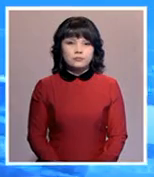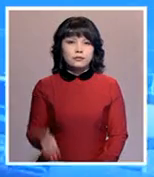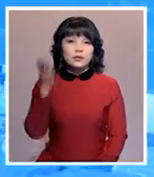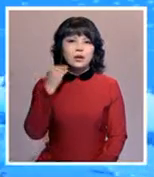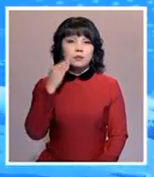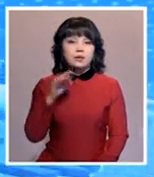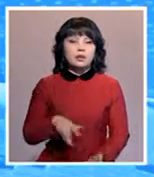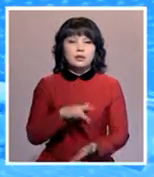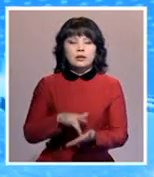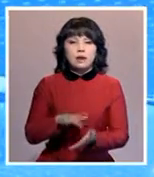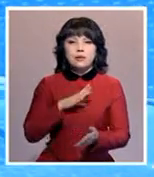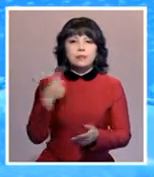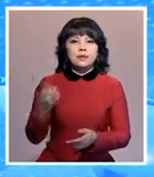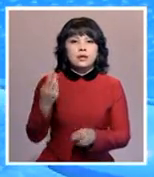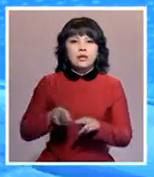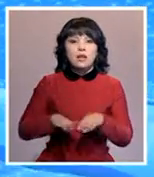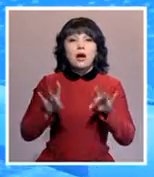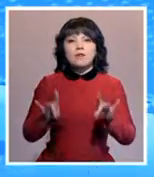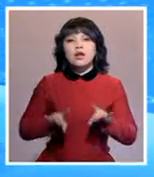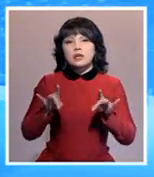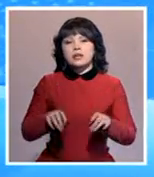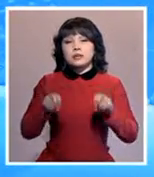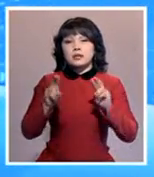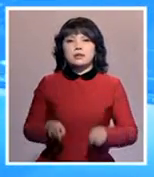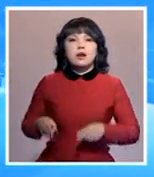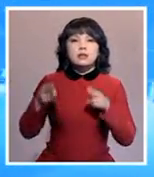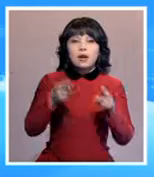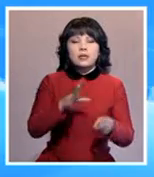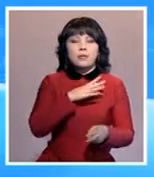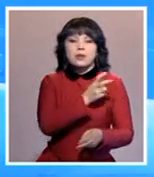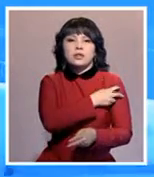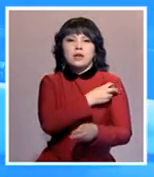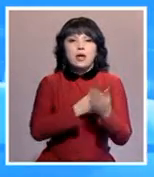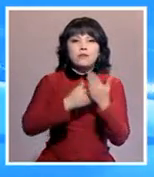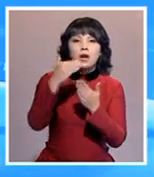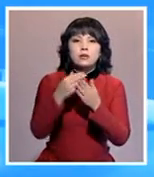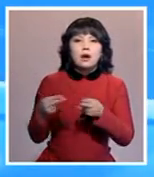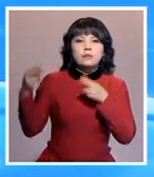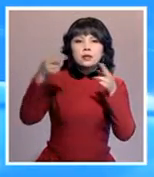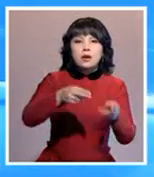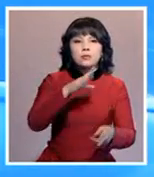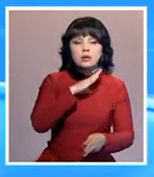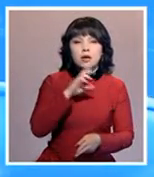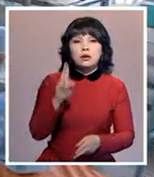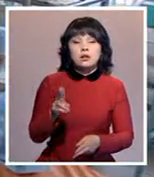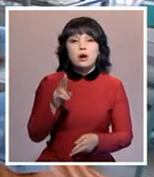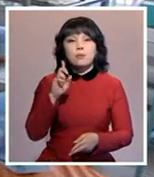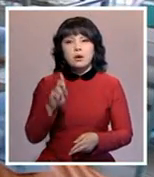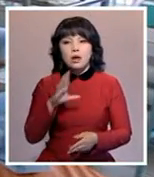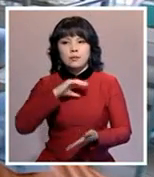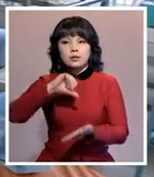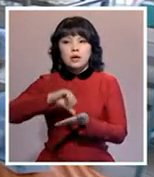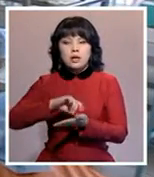Алматыға алғаш рет австриялық оториноларинголог дәрігер Клаус Бахайм келді. Шетелдік профессор бүгін номер 5-ші